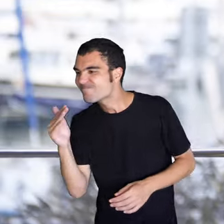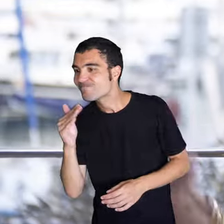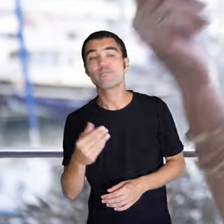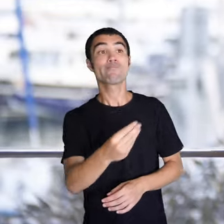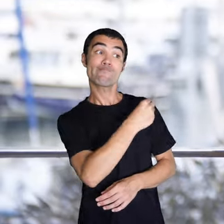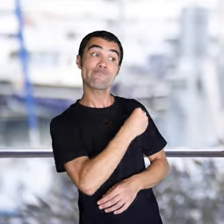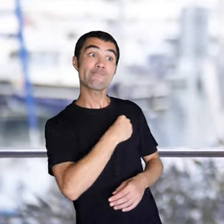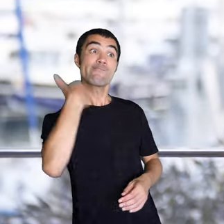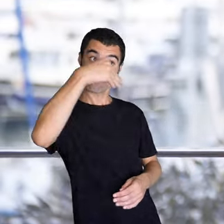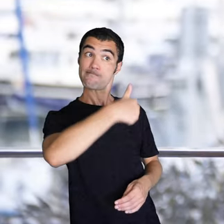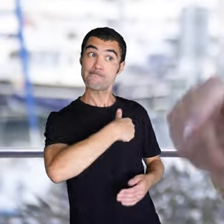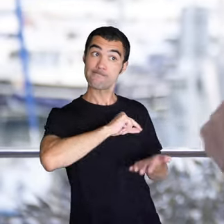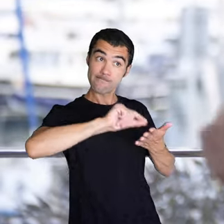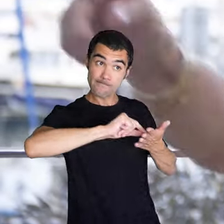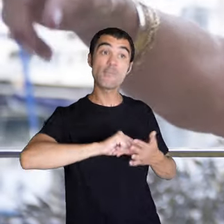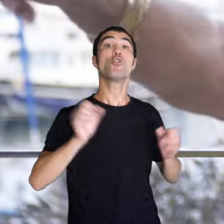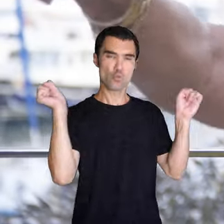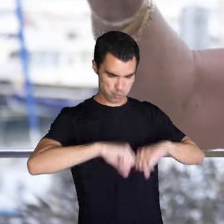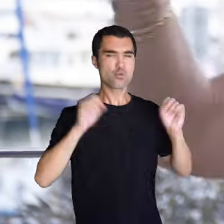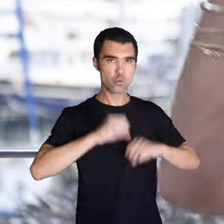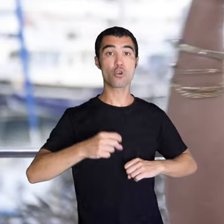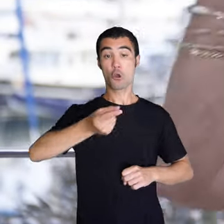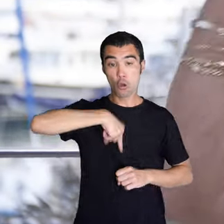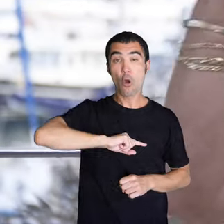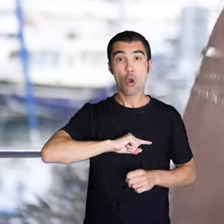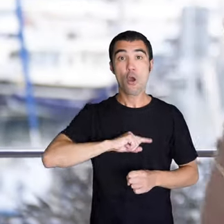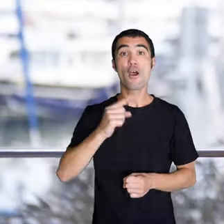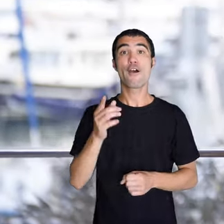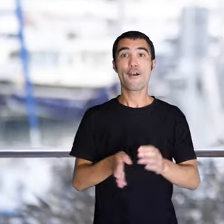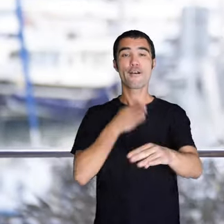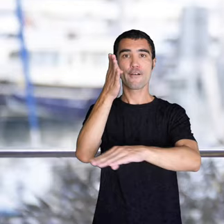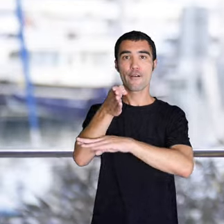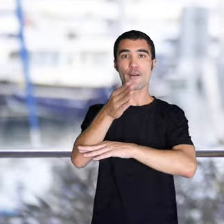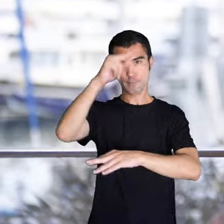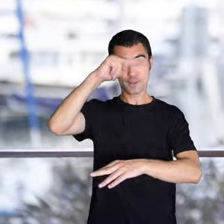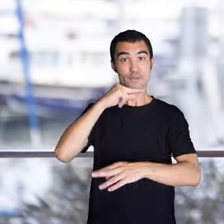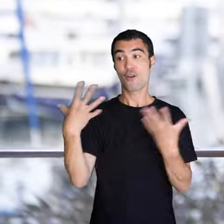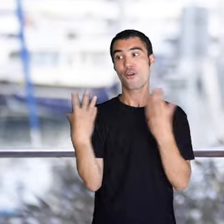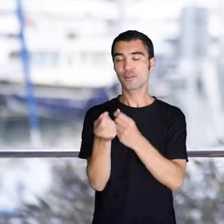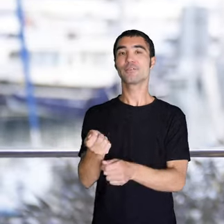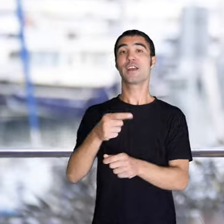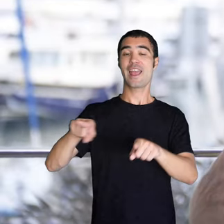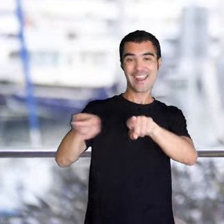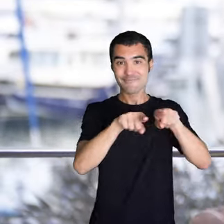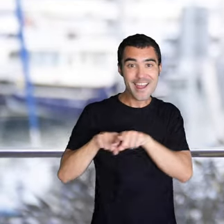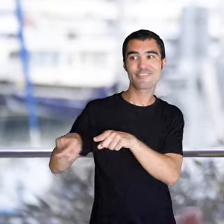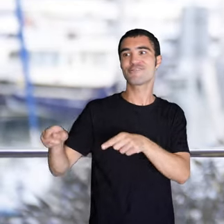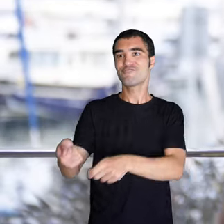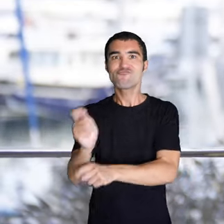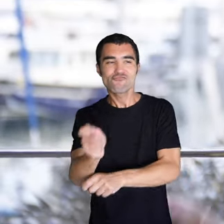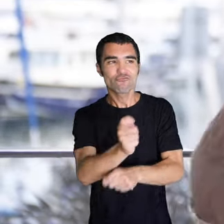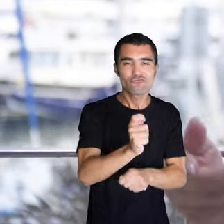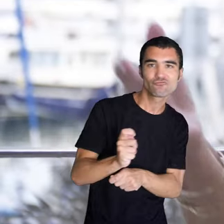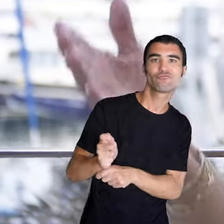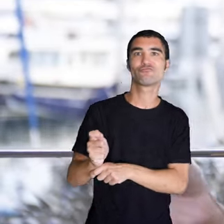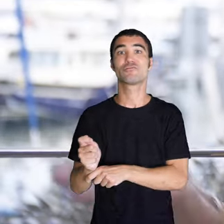acompanyaven i després hi anaven, inclús nosaltres de vegades anàvem a pescar amb mon pare i els meus germans i com que